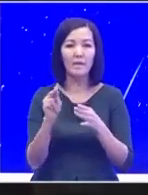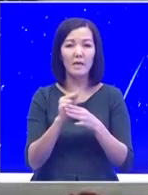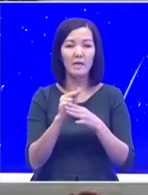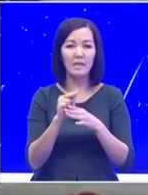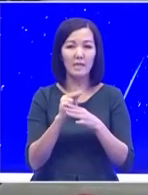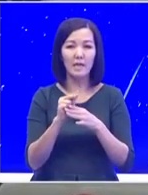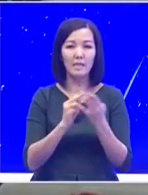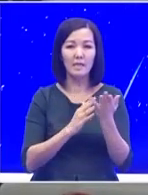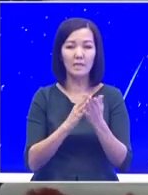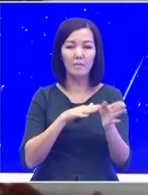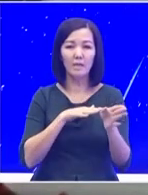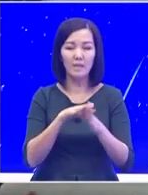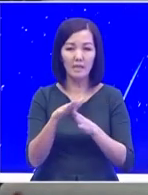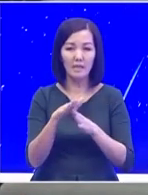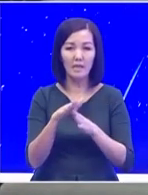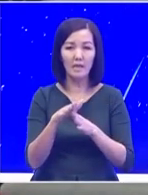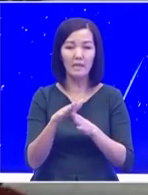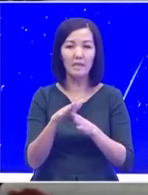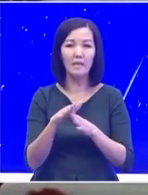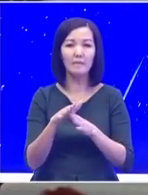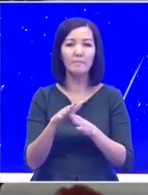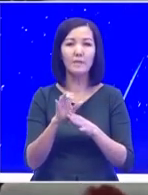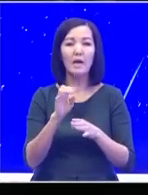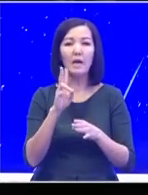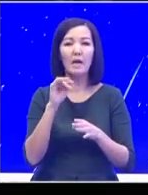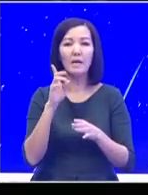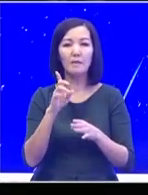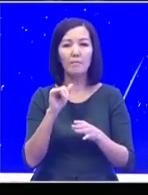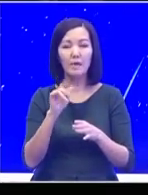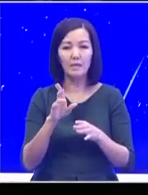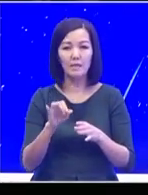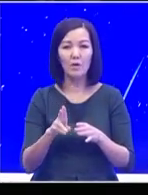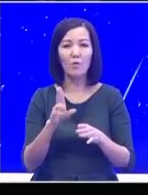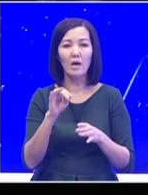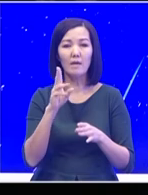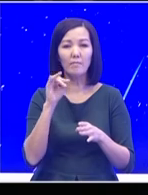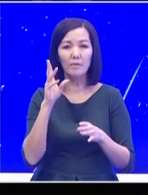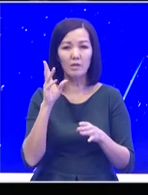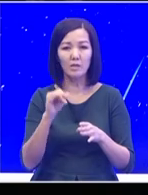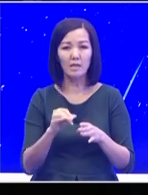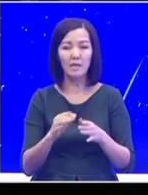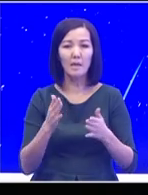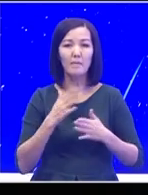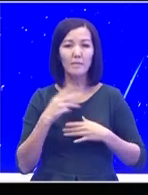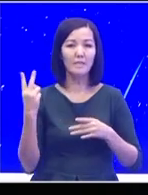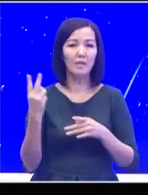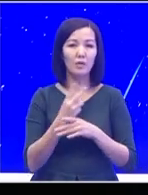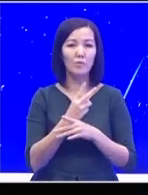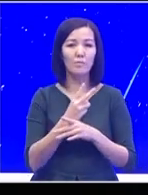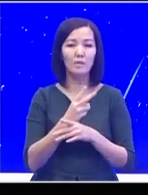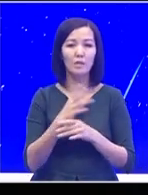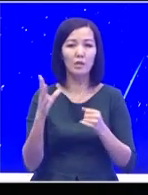аудандық атамекен баспасында бас редактордың қызметін атқарған. Ақын тірісінде бастау ағымнан жарыламын біз